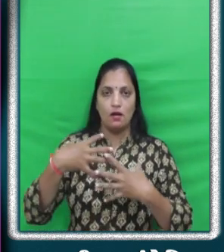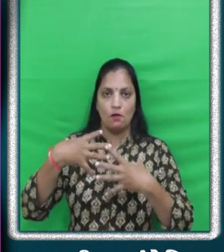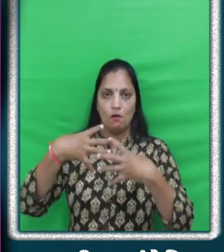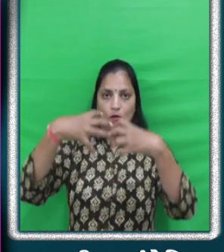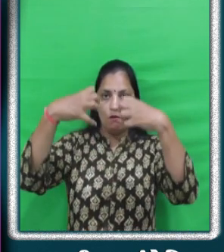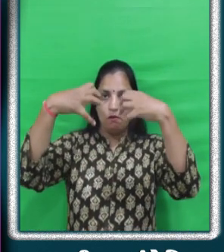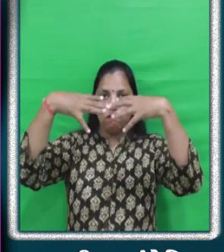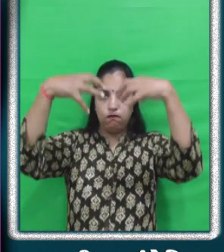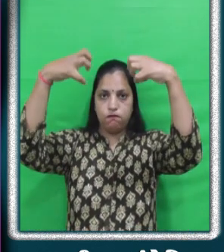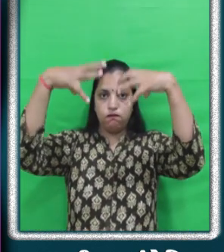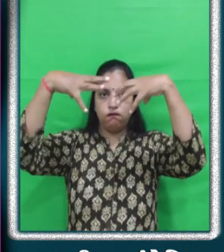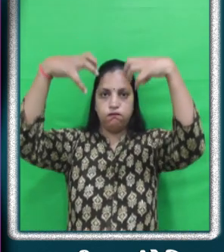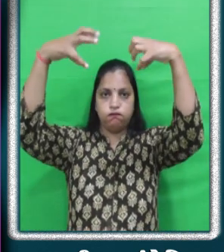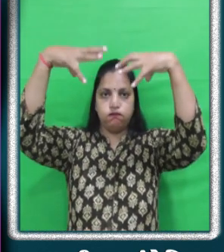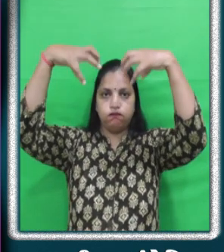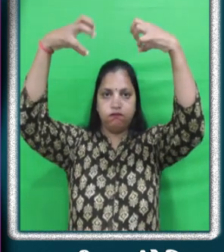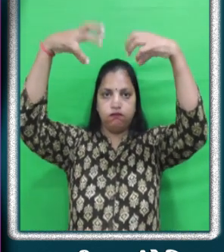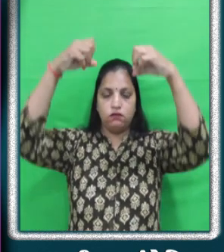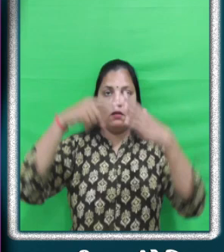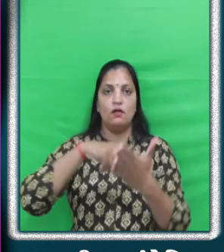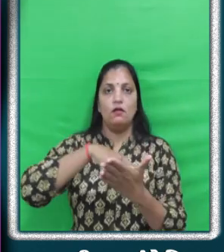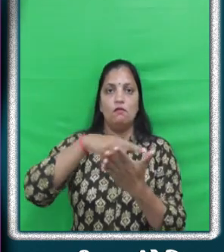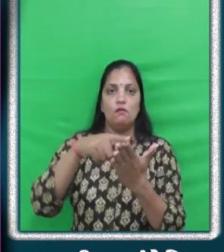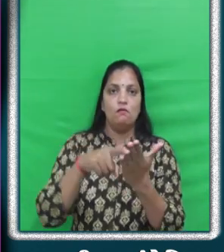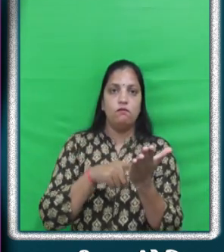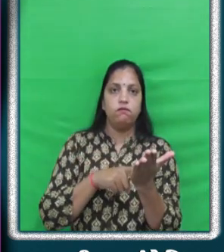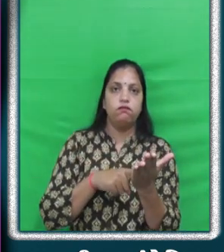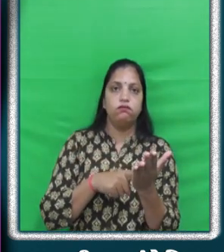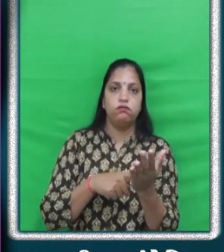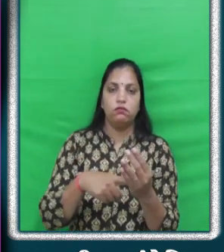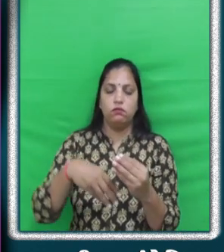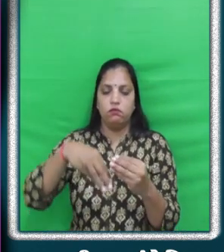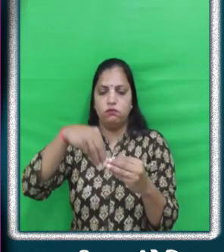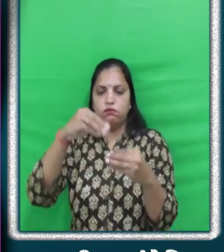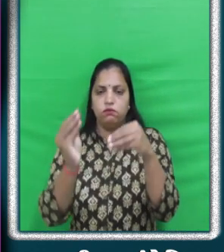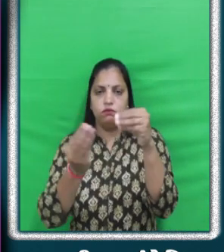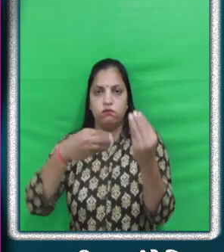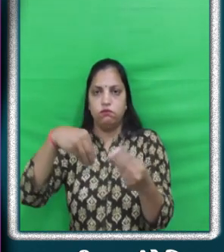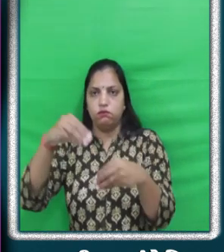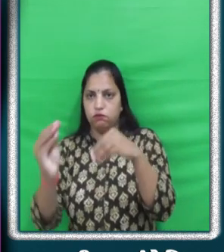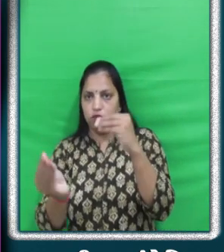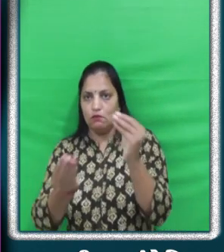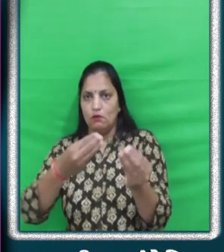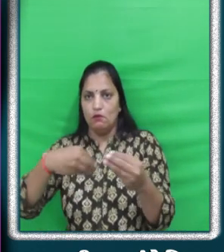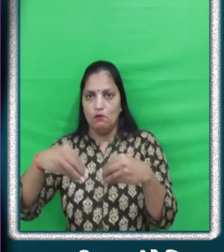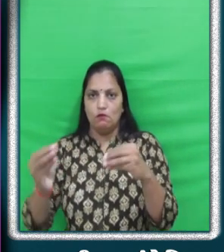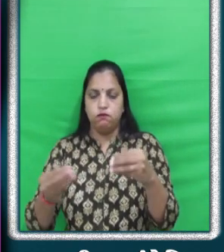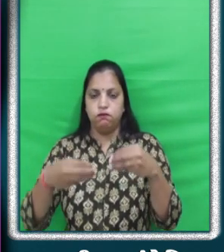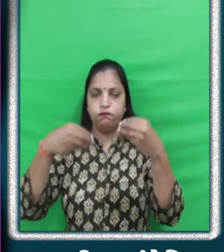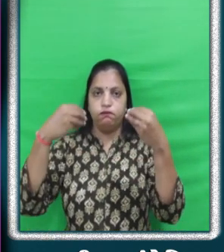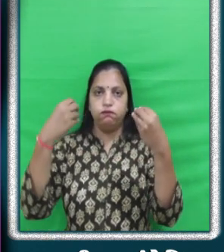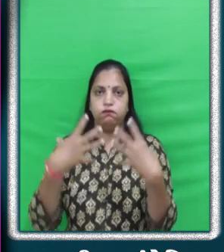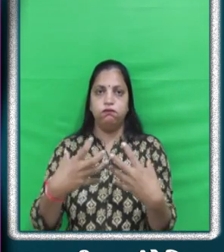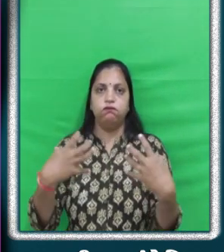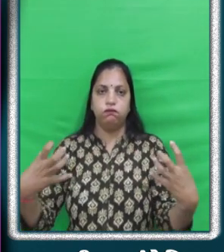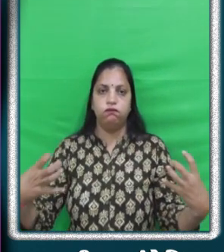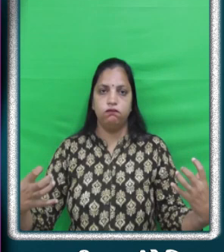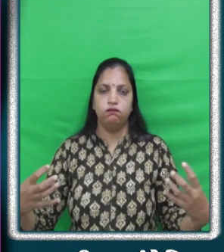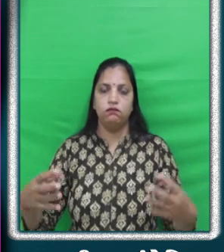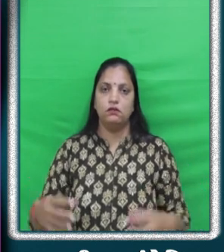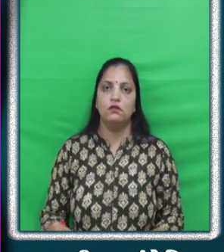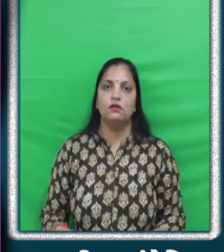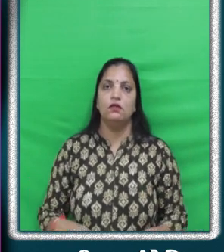બાષ્પોત્સર્જન ની વાત થઈ, તે સિવાય તમે જોયું હશે કે પર્ણો પરથી, વનસ્પતિ ઉપરથી પર્ણો કે ફ્રૂટ કે કંઈ પણ ખરી પડે એ પણ